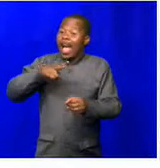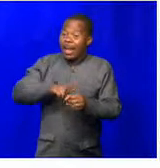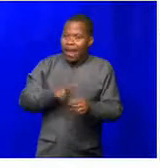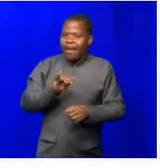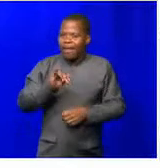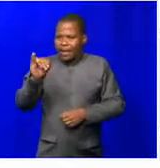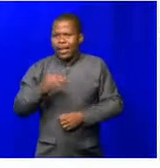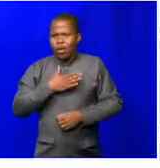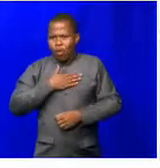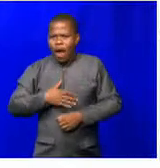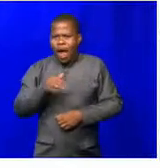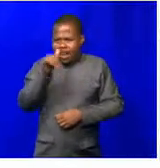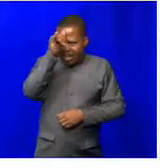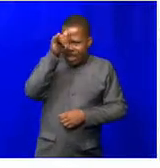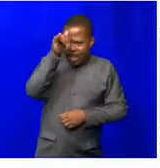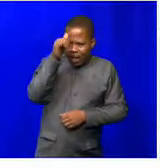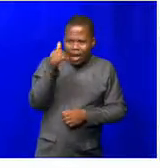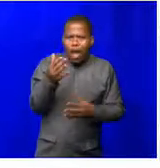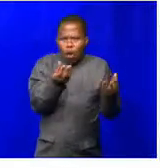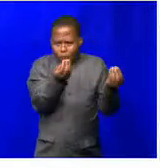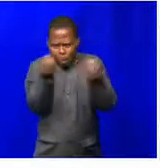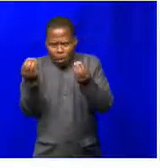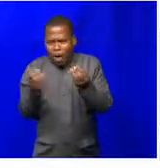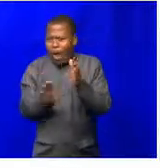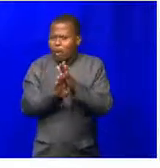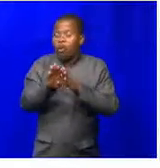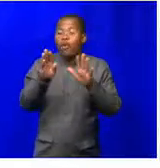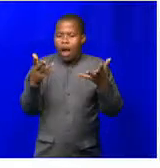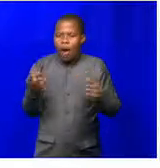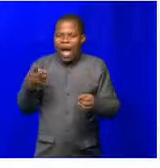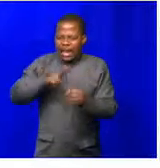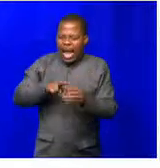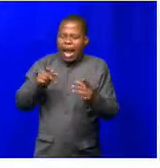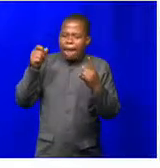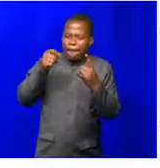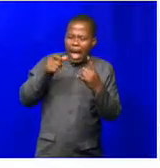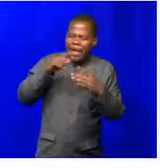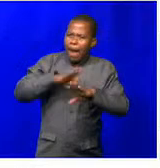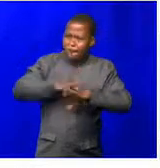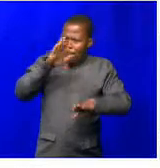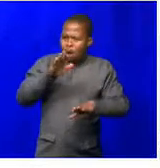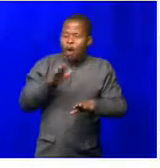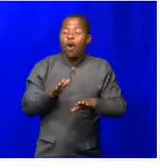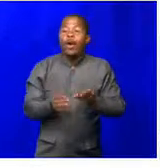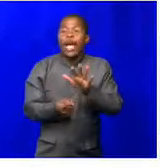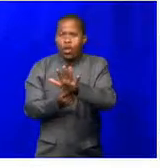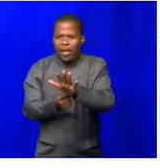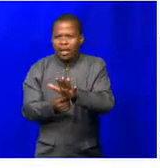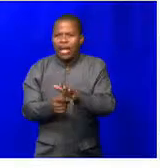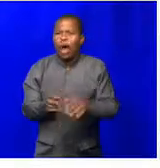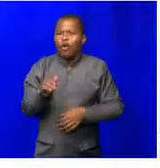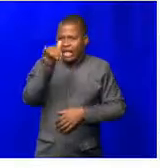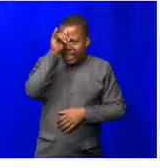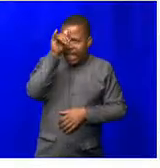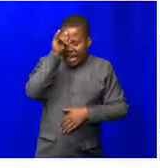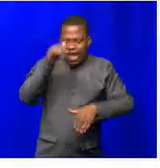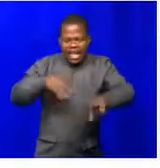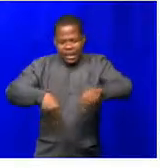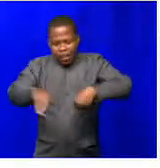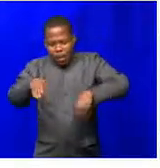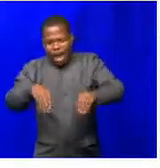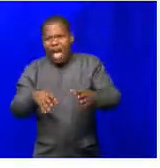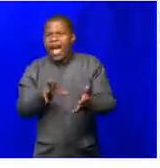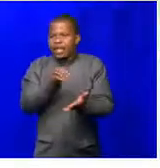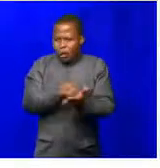growth sikubonile lo kakhulu ashayiwe magoli kuyabonakala kwekuthi inangeni COSAFA yayithuthukisa